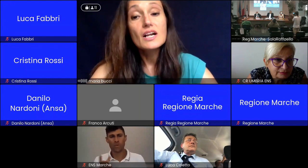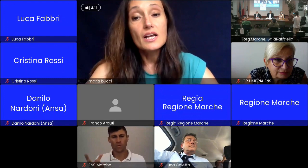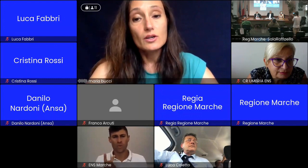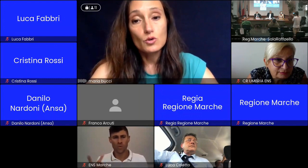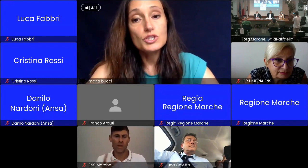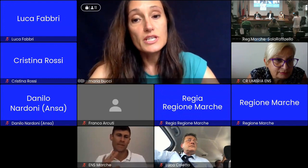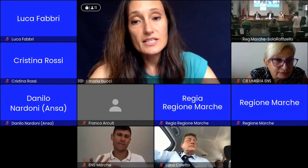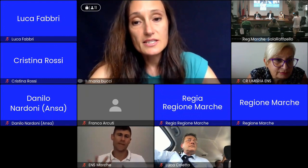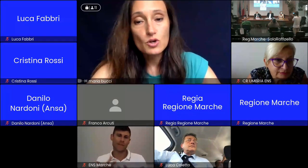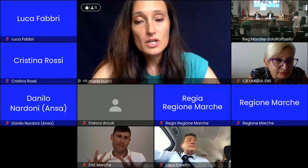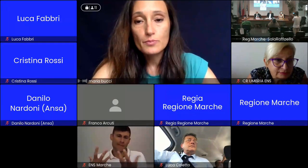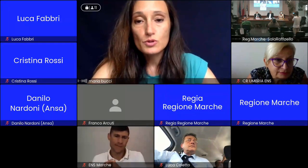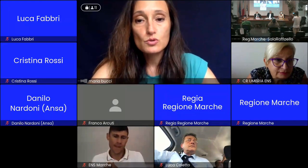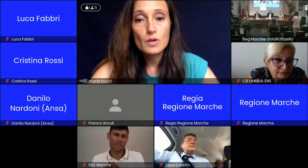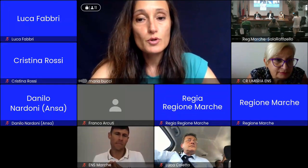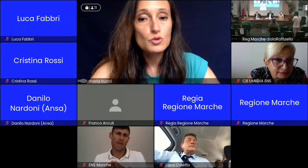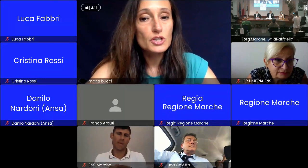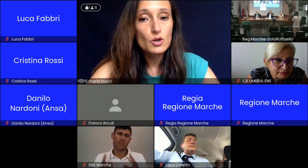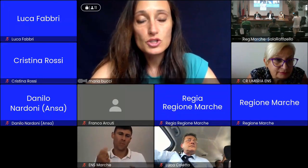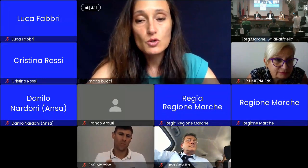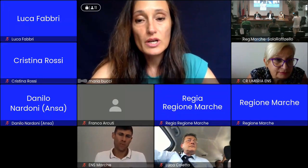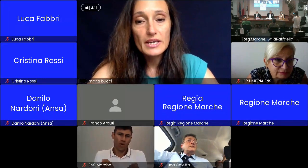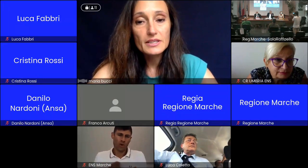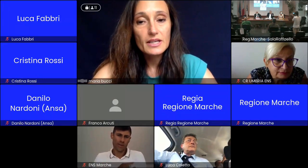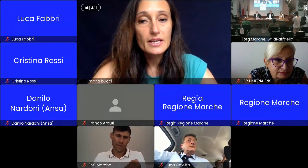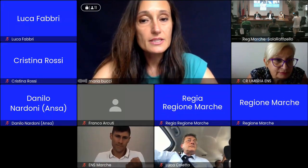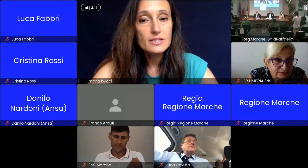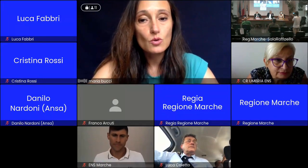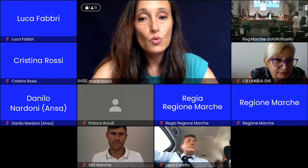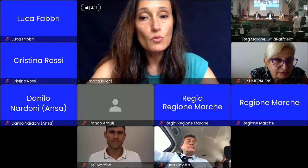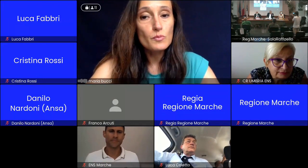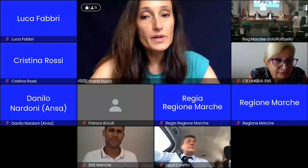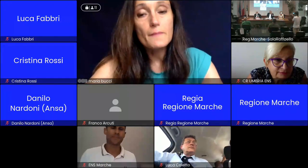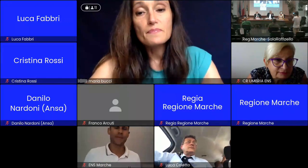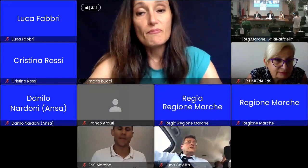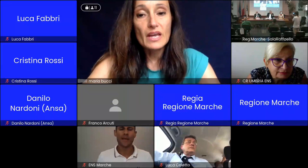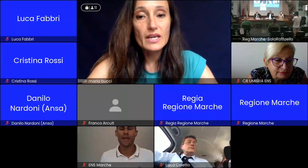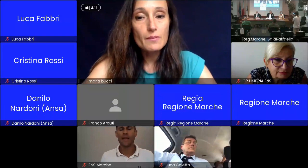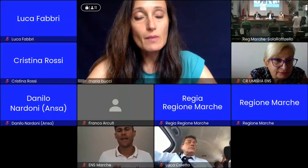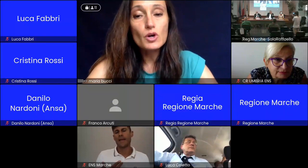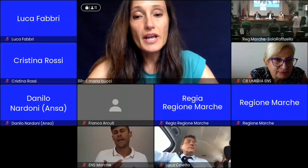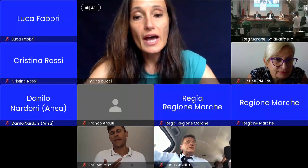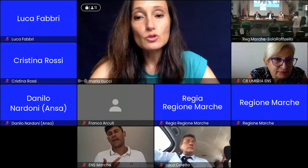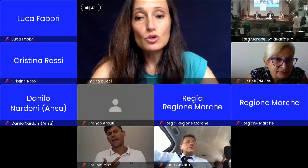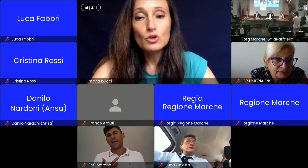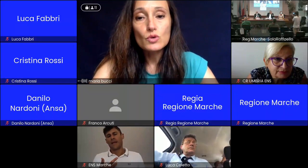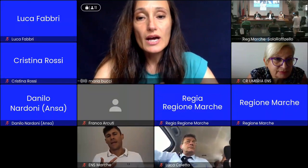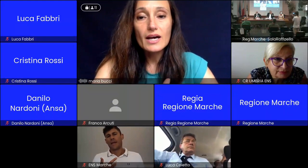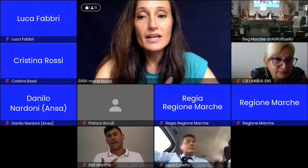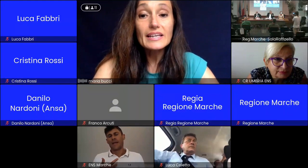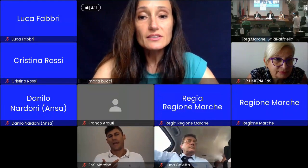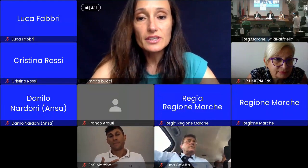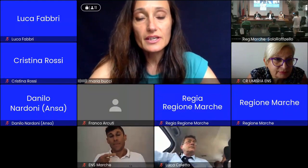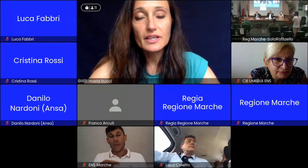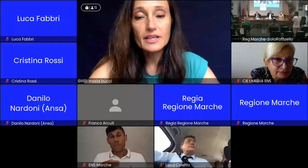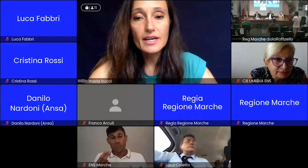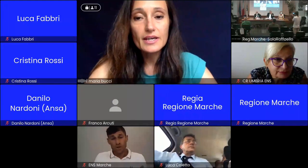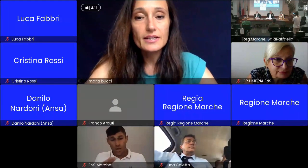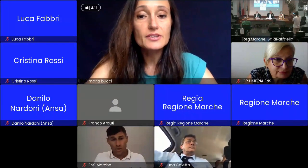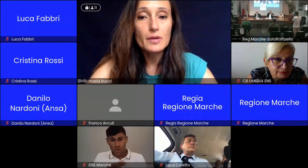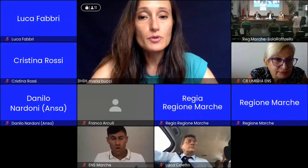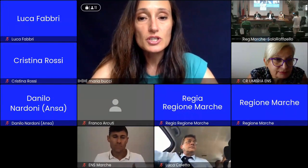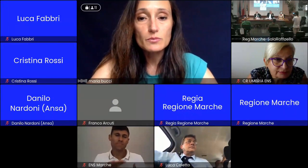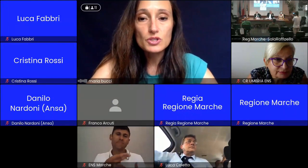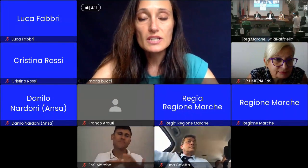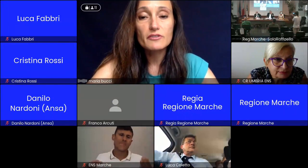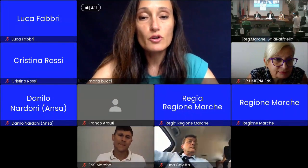collaborativi, così la stessa cosa la possono dire i nostri colleghi dell'ENS Umbria. E abbiamo creato una rete che